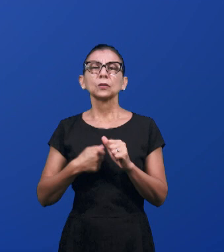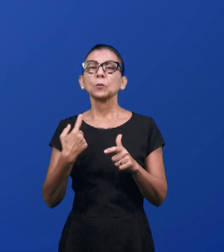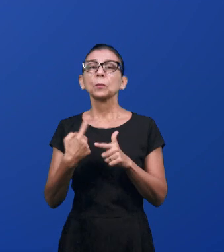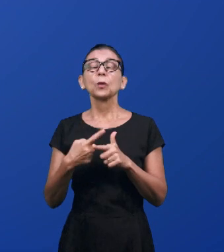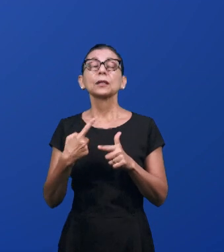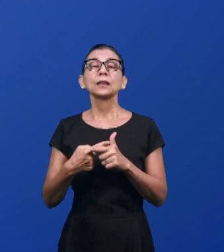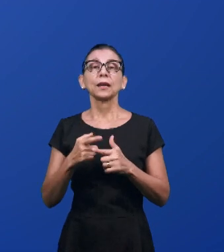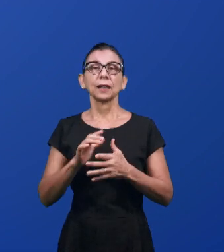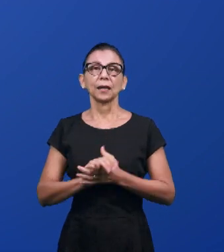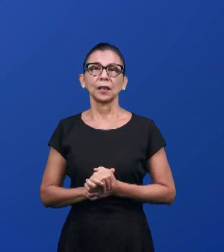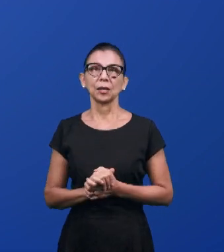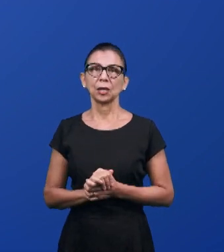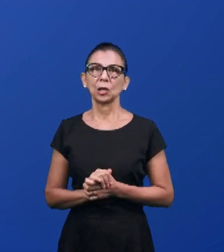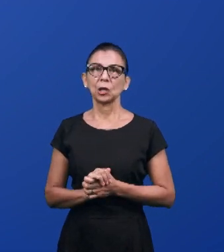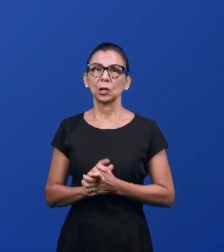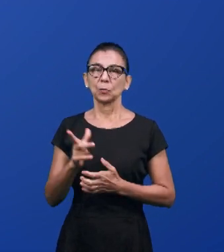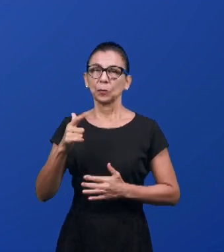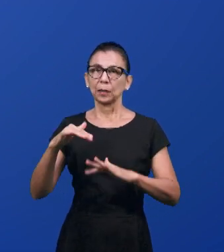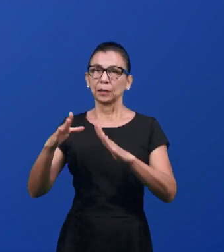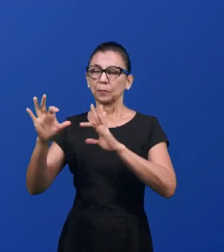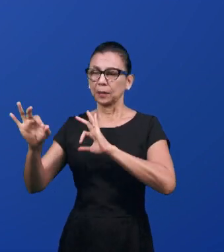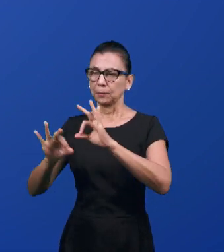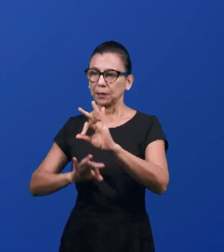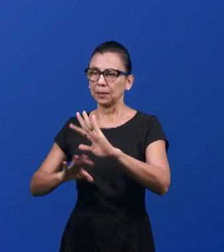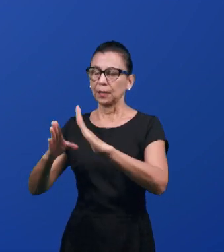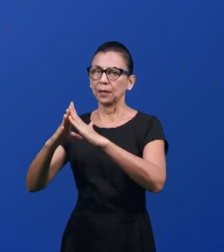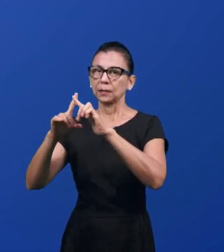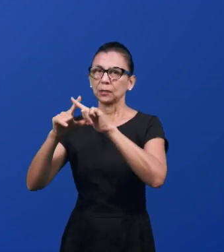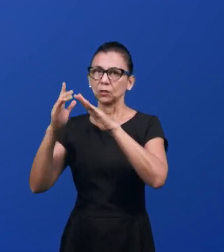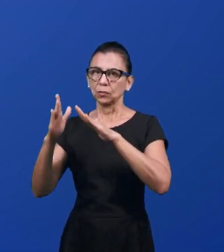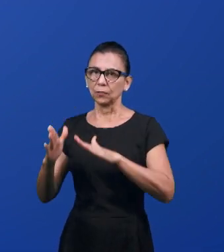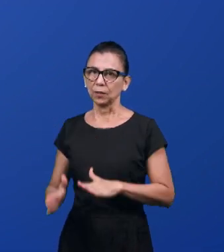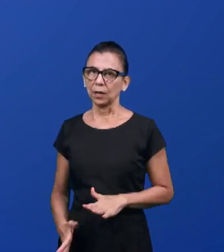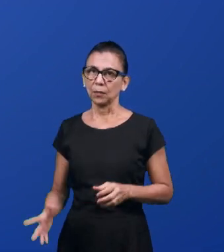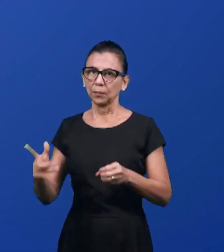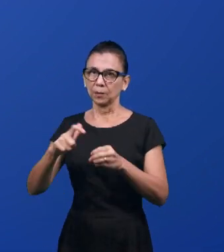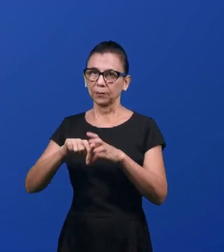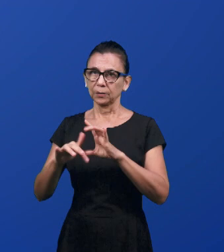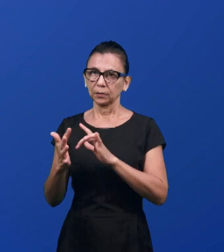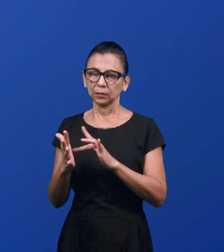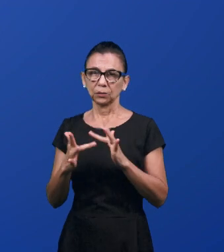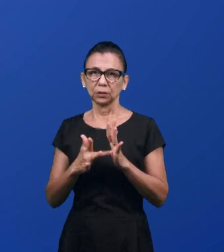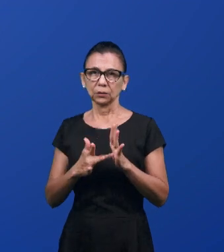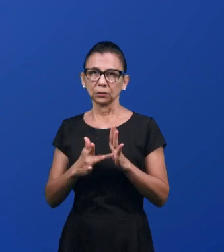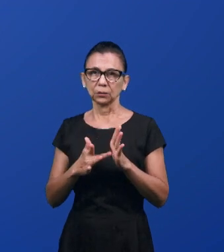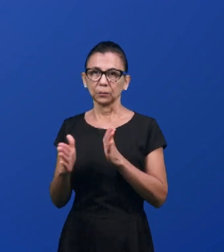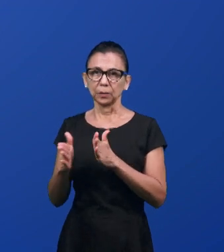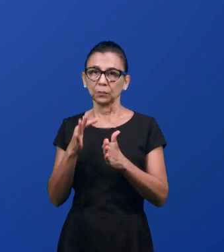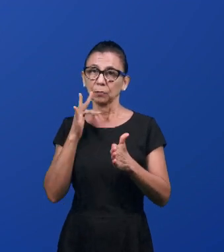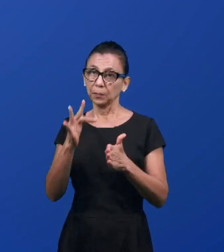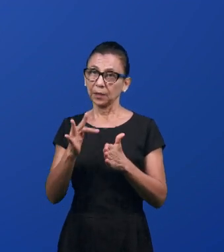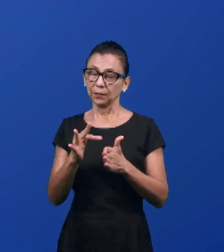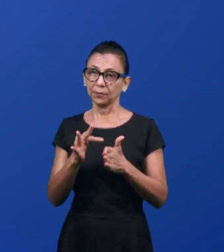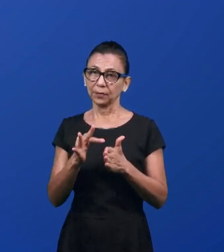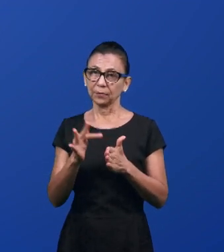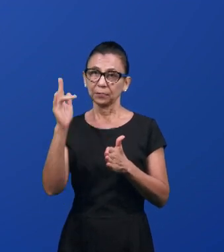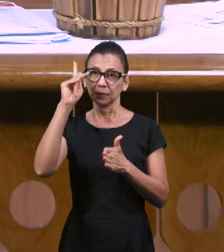préserver comme Église préparée en attendant le retour de Jésus dans ce temps du bientôt. La paix du Seigneur.